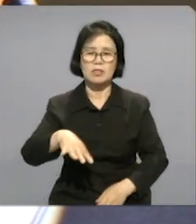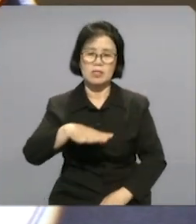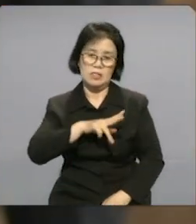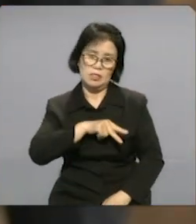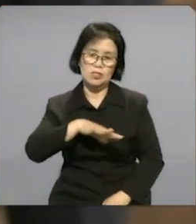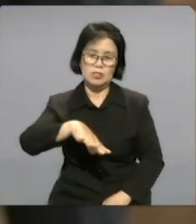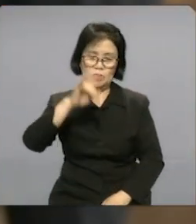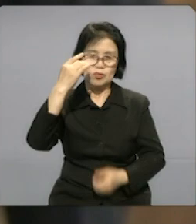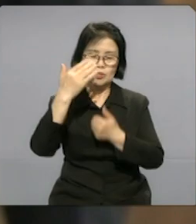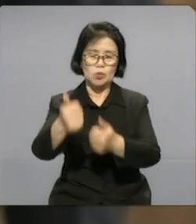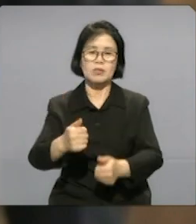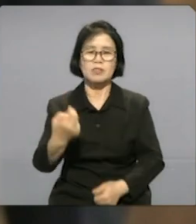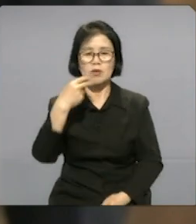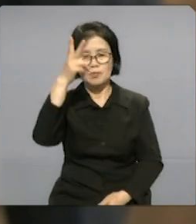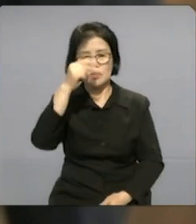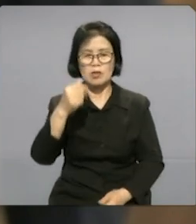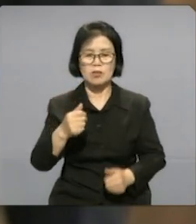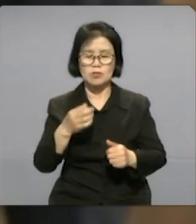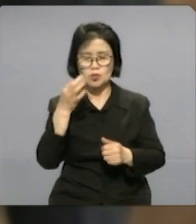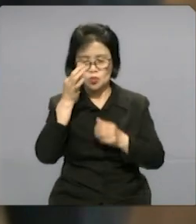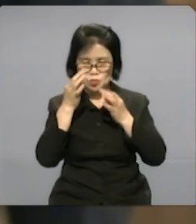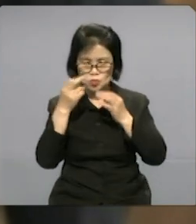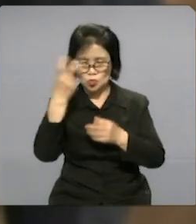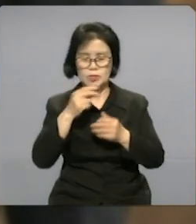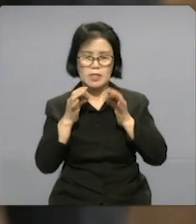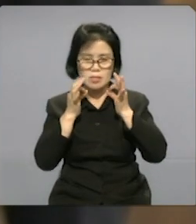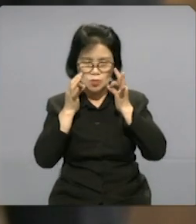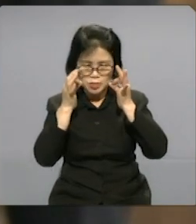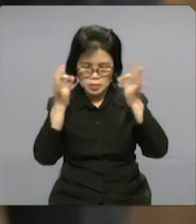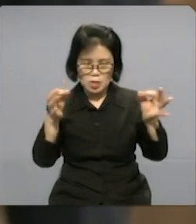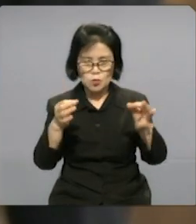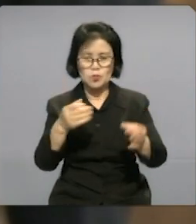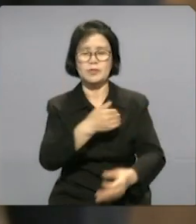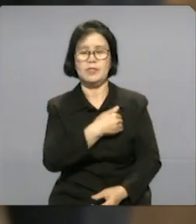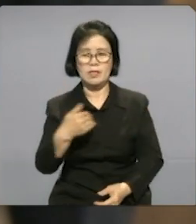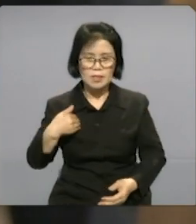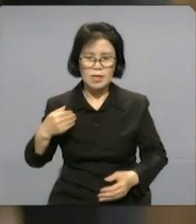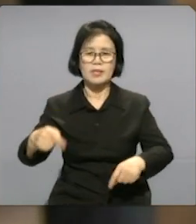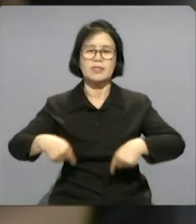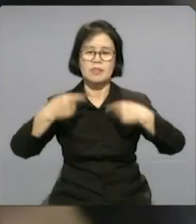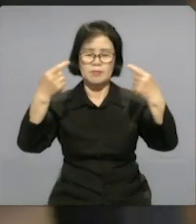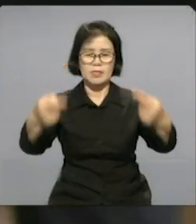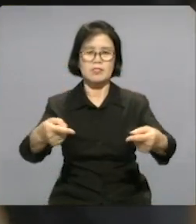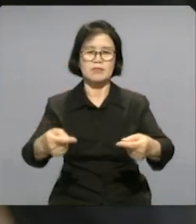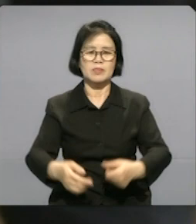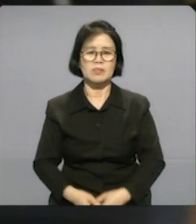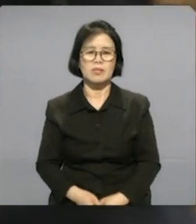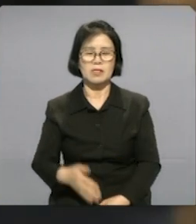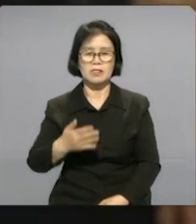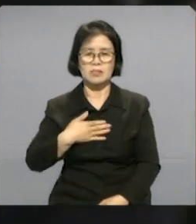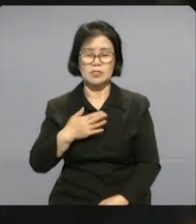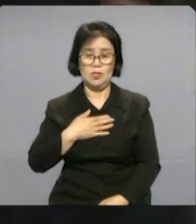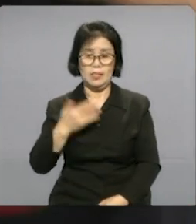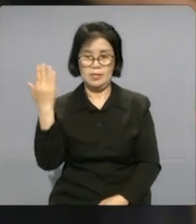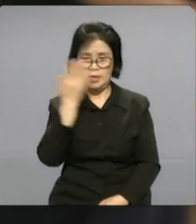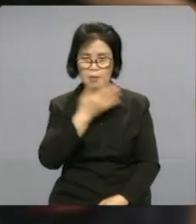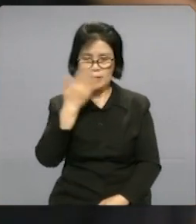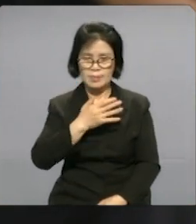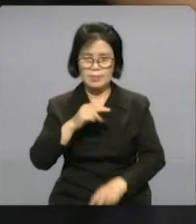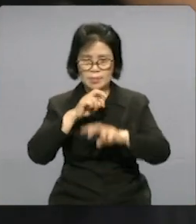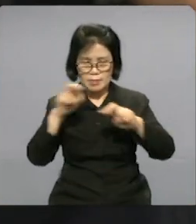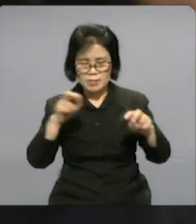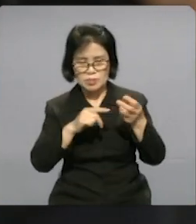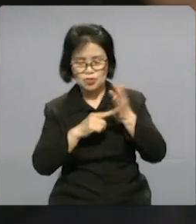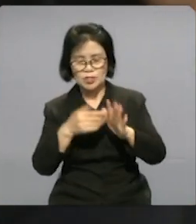소환입니다. 검찰의 조사에 성실하고 그리고 당당하게 임하겠습니다. 저의